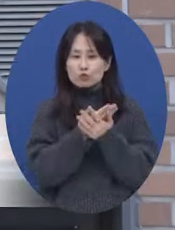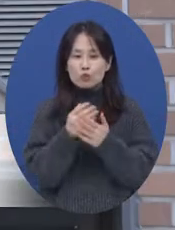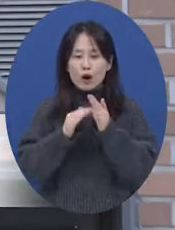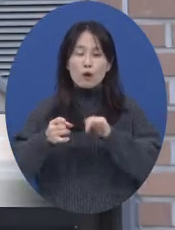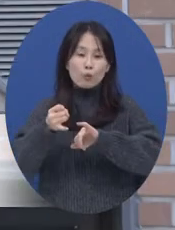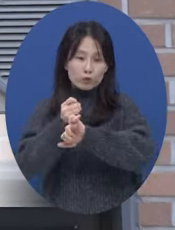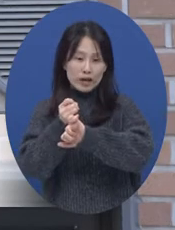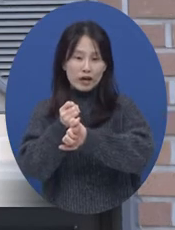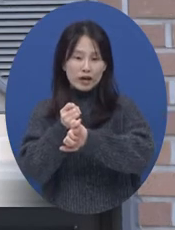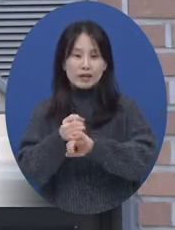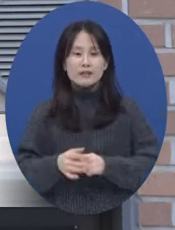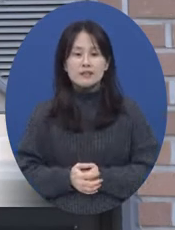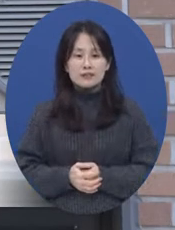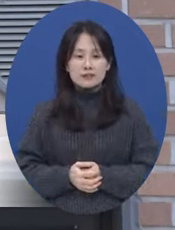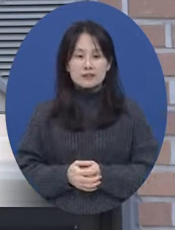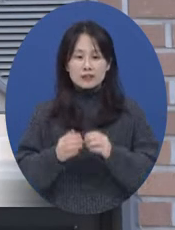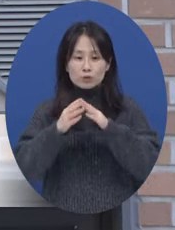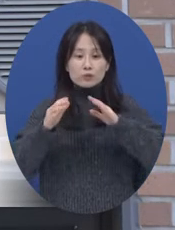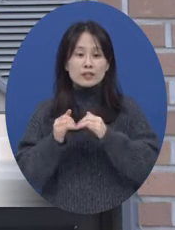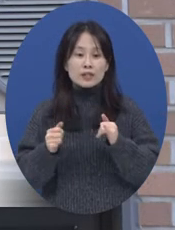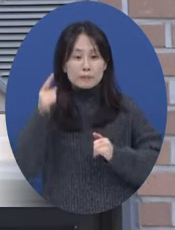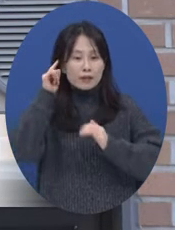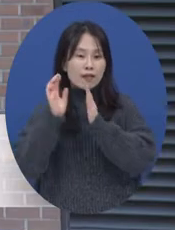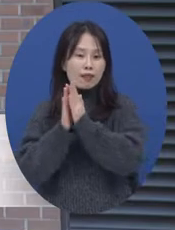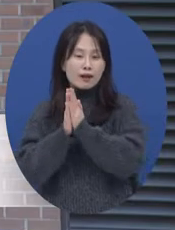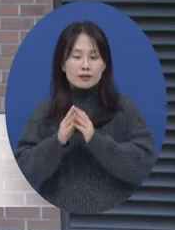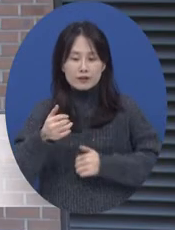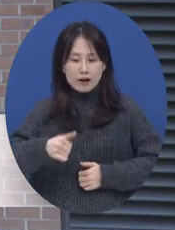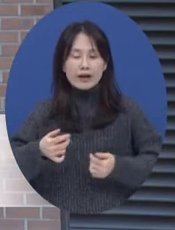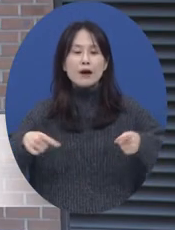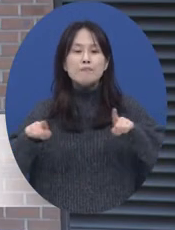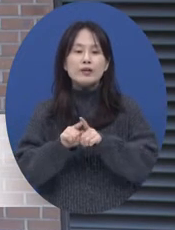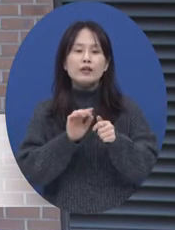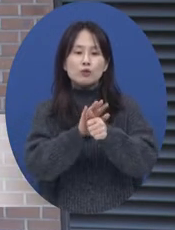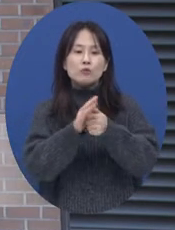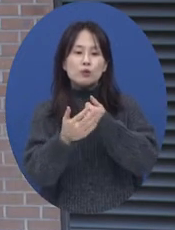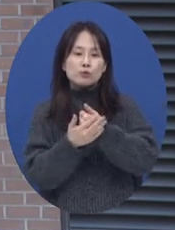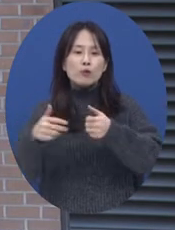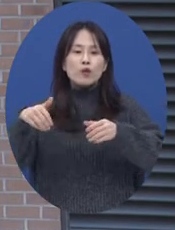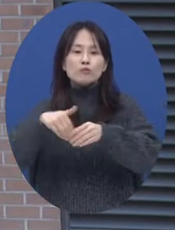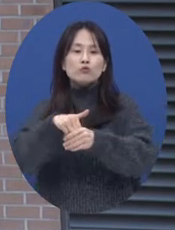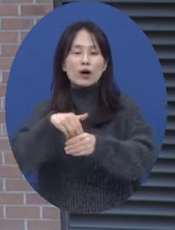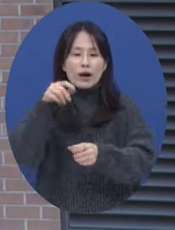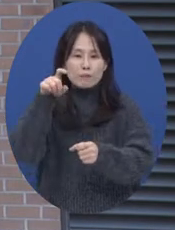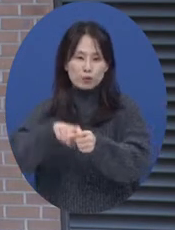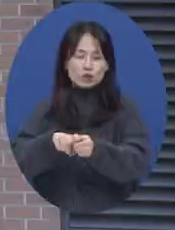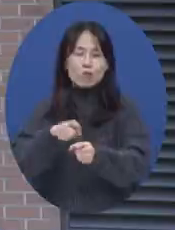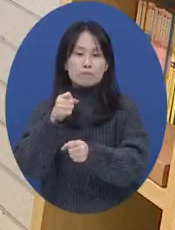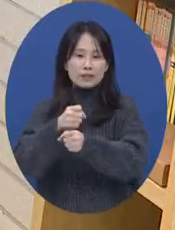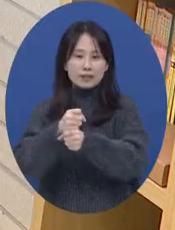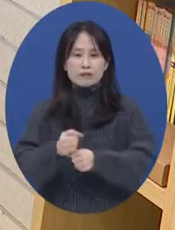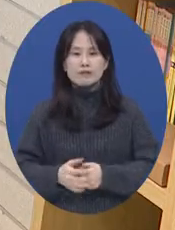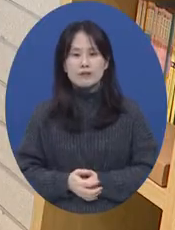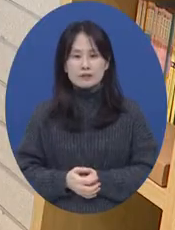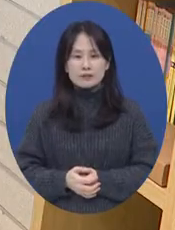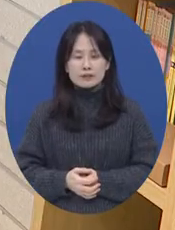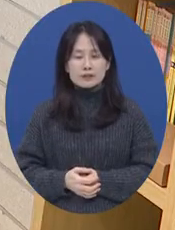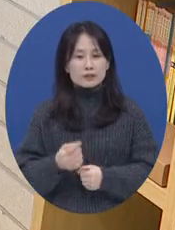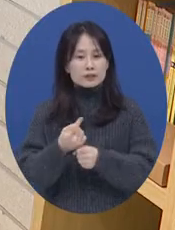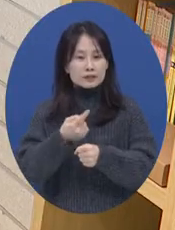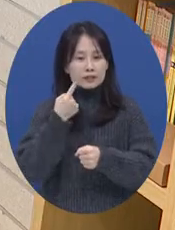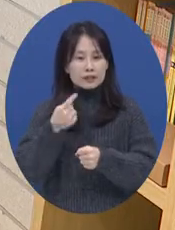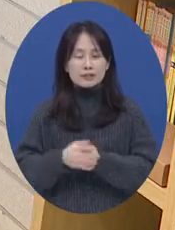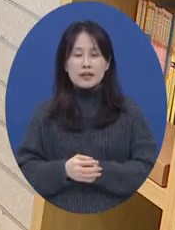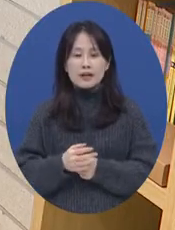공약 중 하나로 동네 주민이 자발적으로 아이를 함께 돌보는 문화를 만들 전 내용입니다 경기도가 지난해 이런